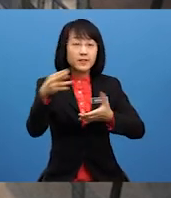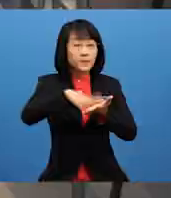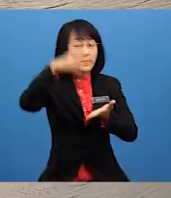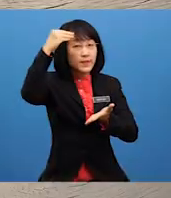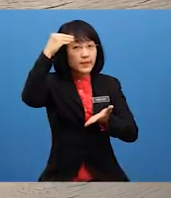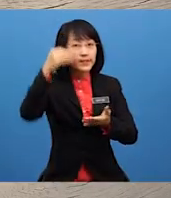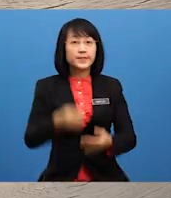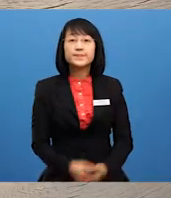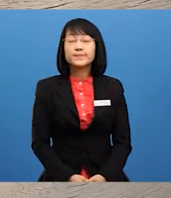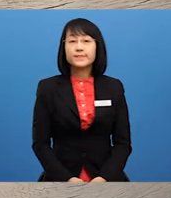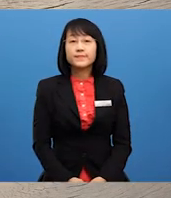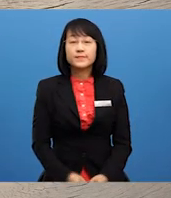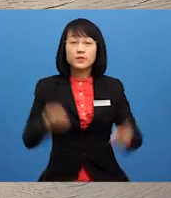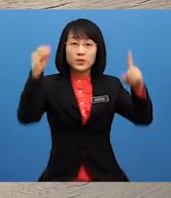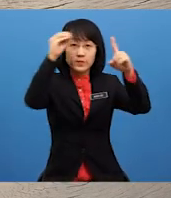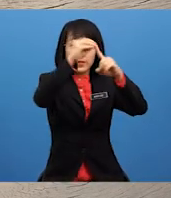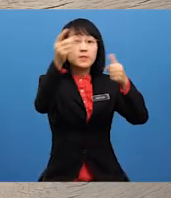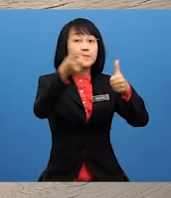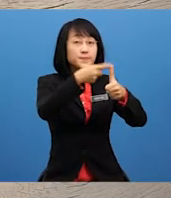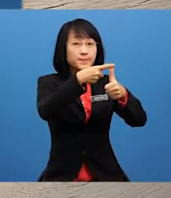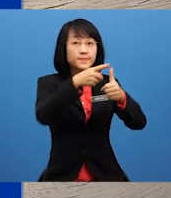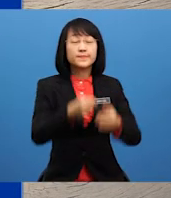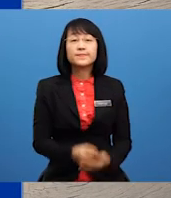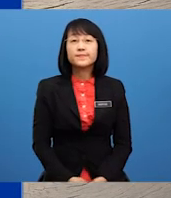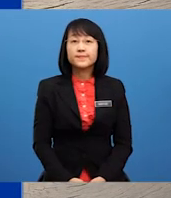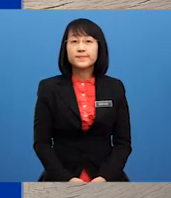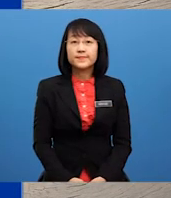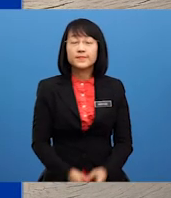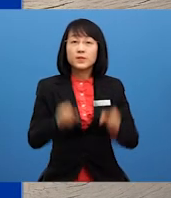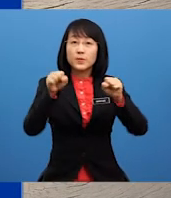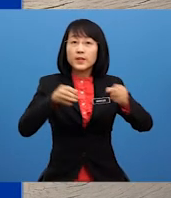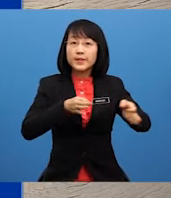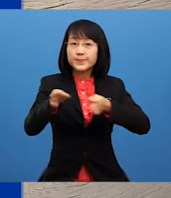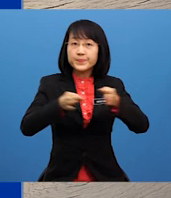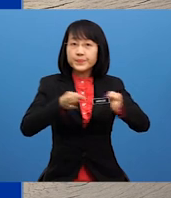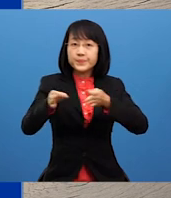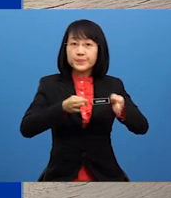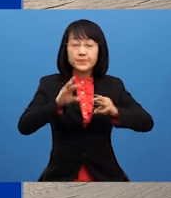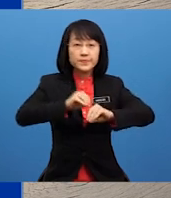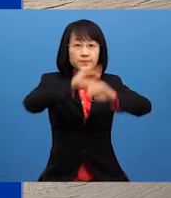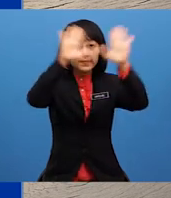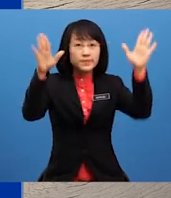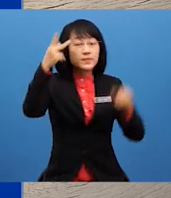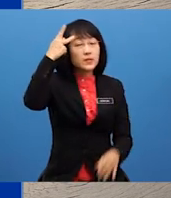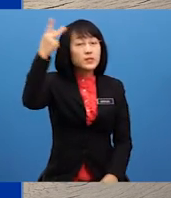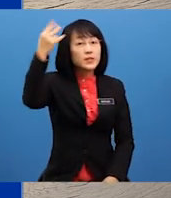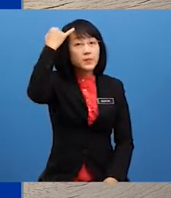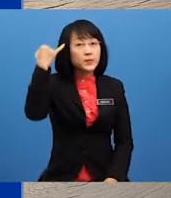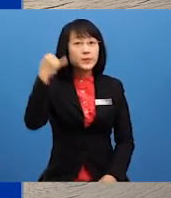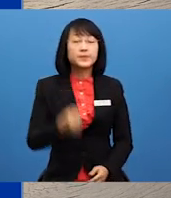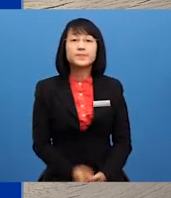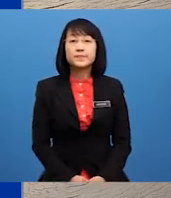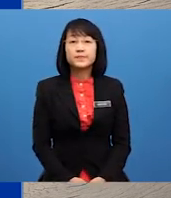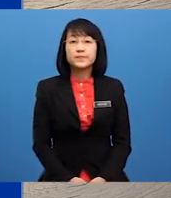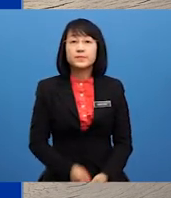berikut. Objektif pertama, pelajar dapat menerangkan konsep ilmu. Kedua,